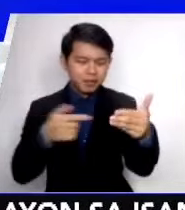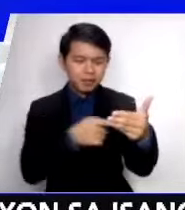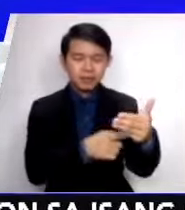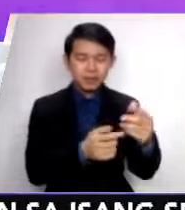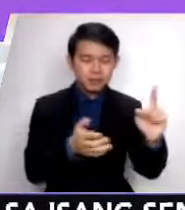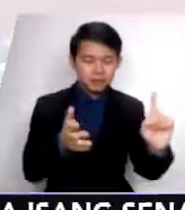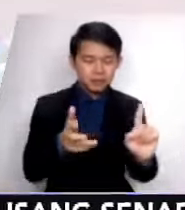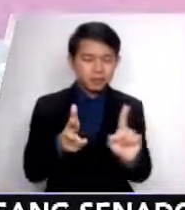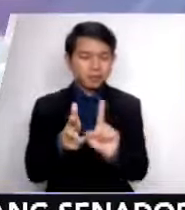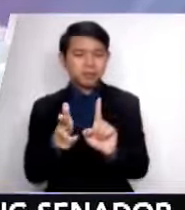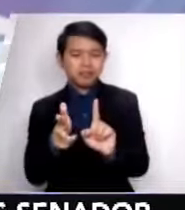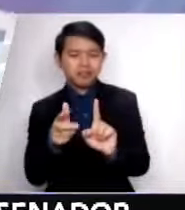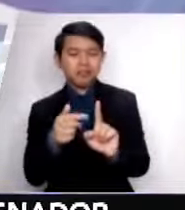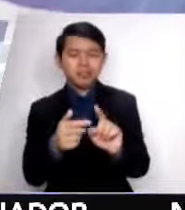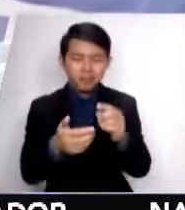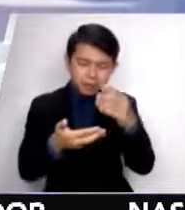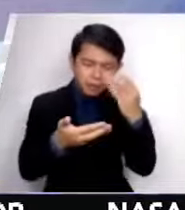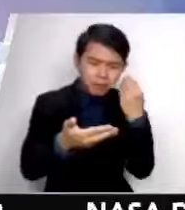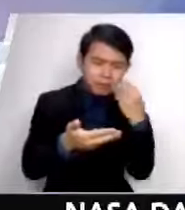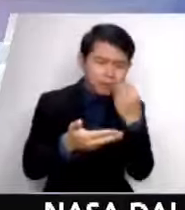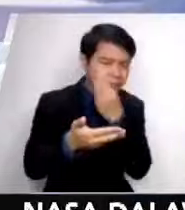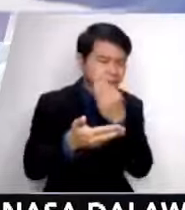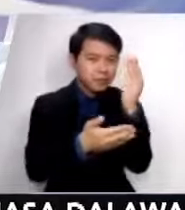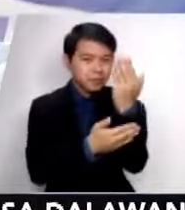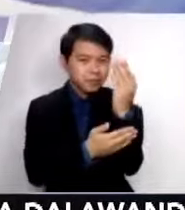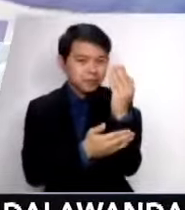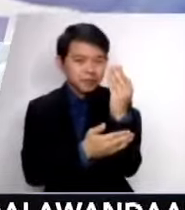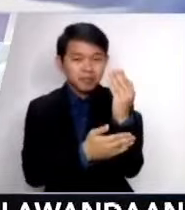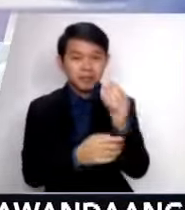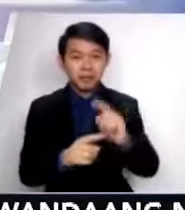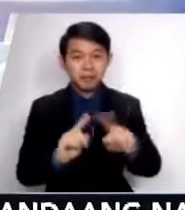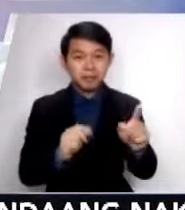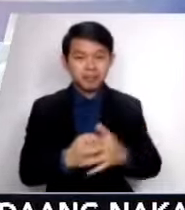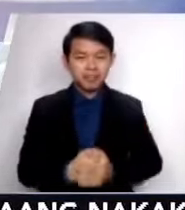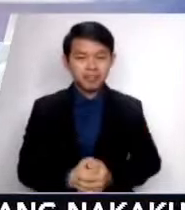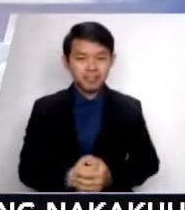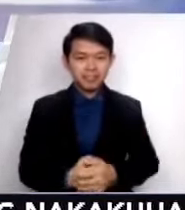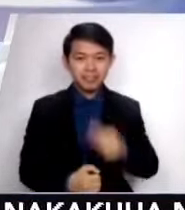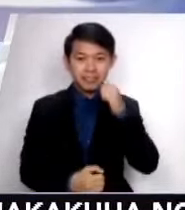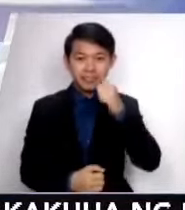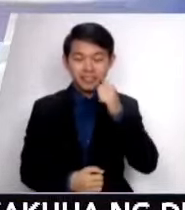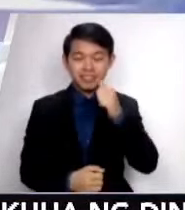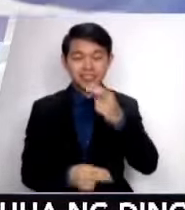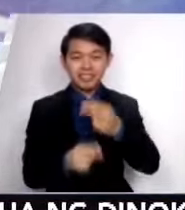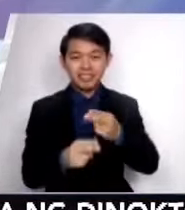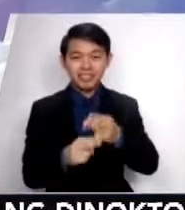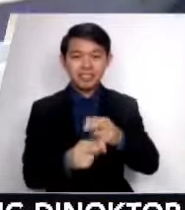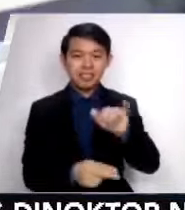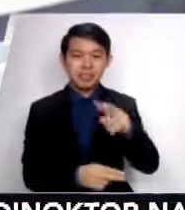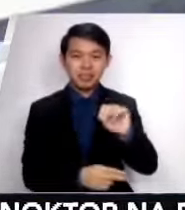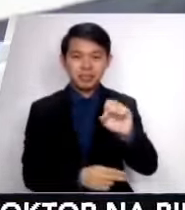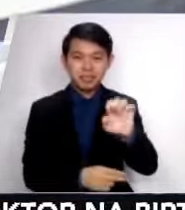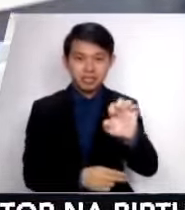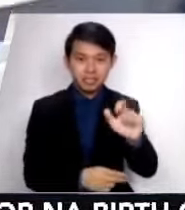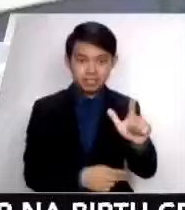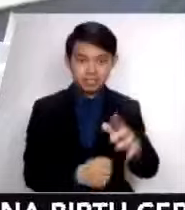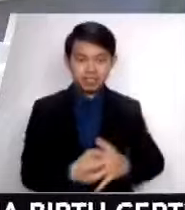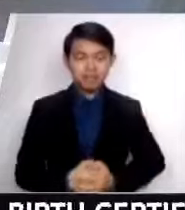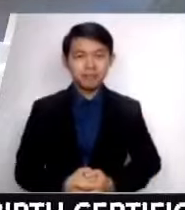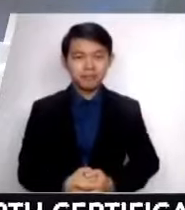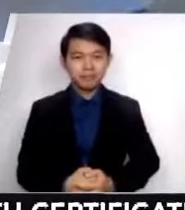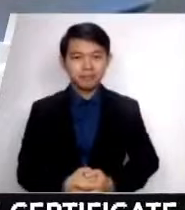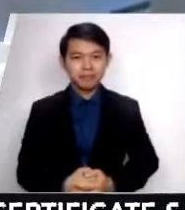ng maskara. Ang unbothered queen si Jancel. Pagkatapos ng kanyang 5-minute on-the-spot by the street